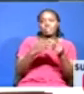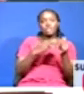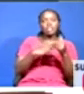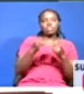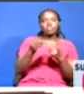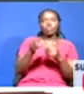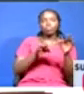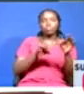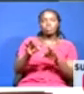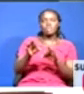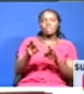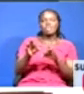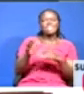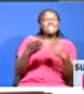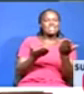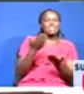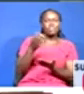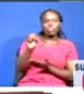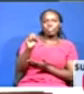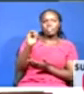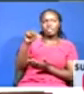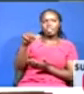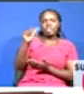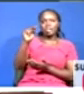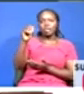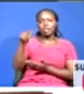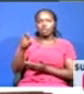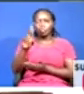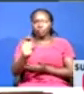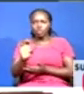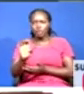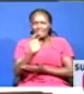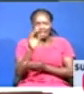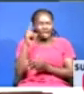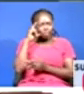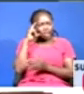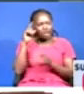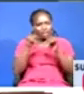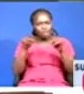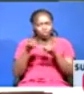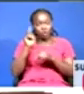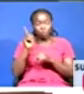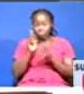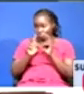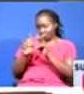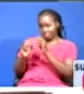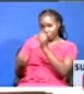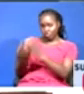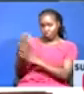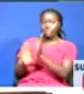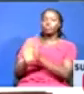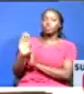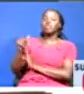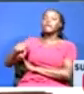the size of Singapore. And it is a bedroom of Nairobi. So when you see you coming here to launch development,